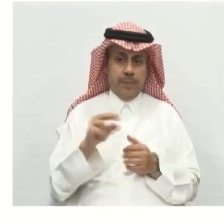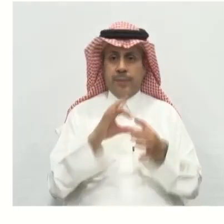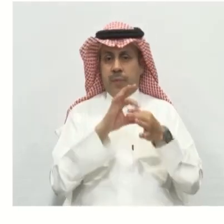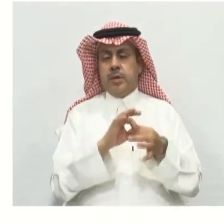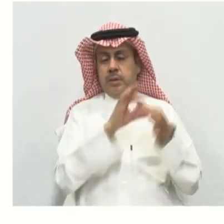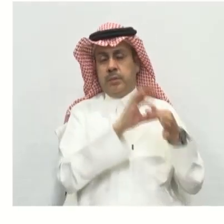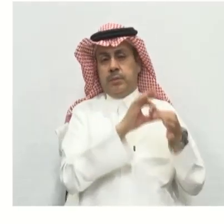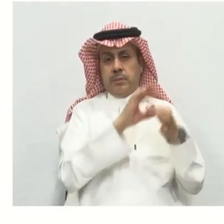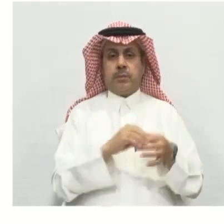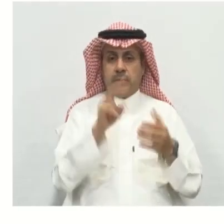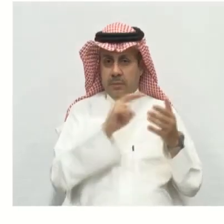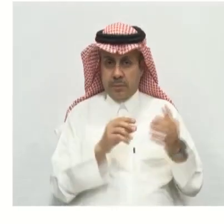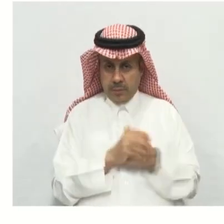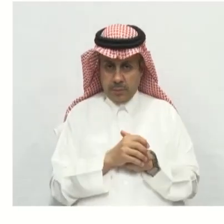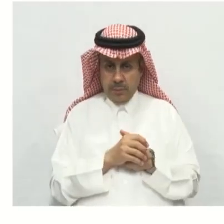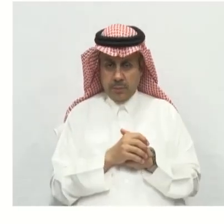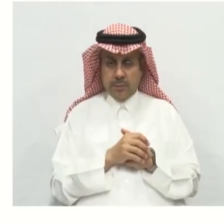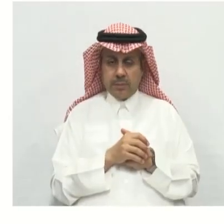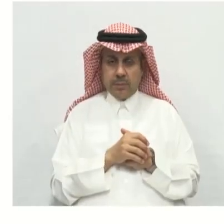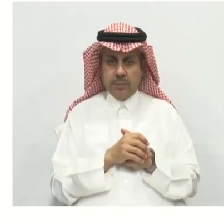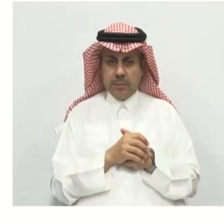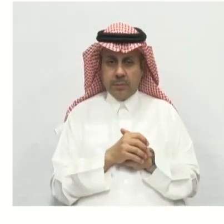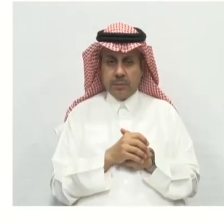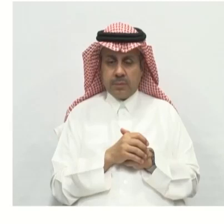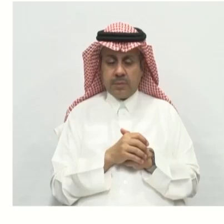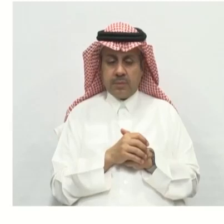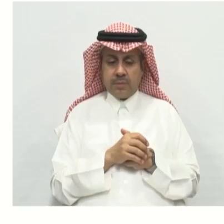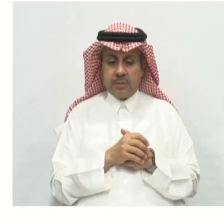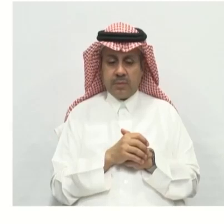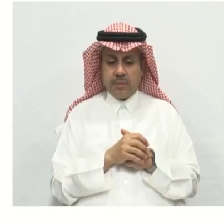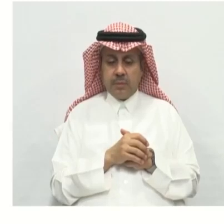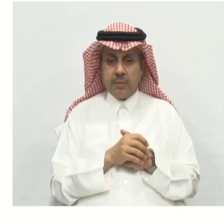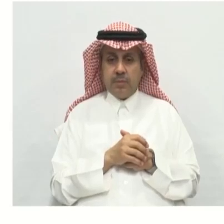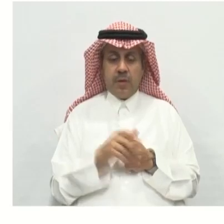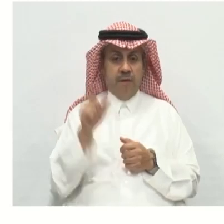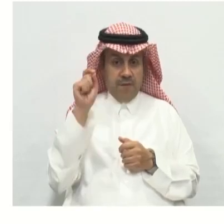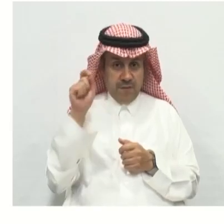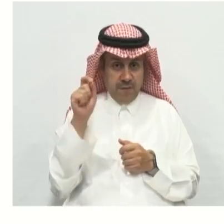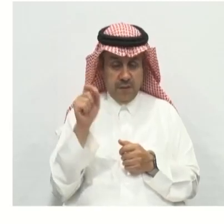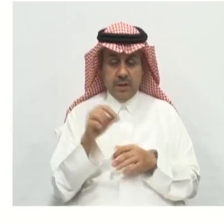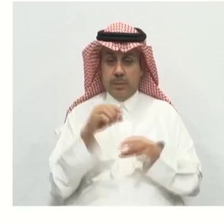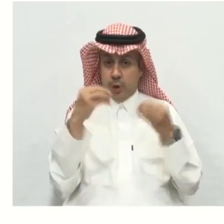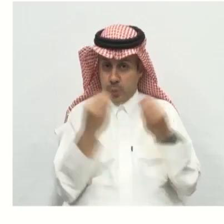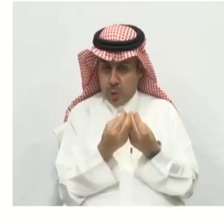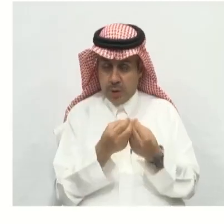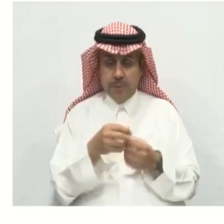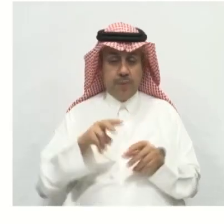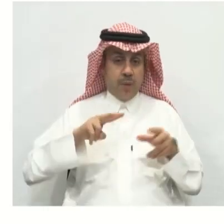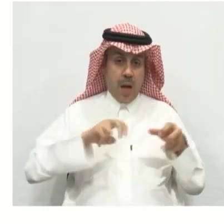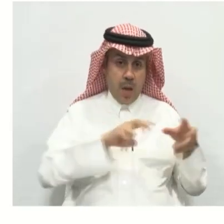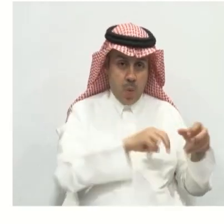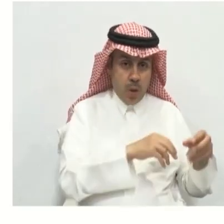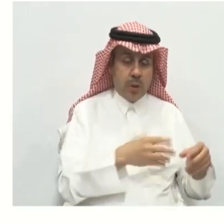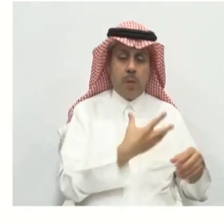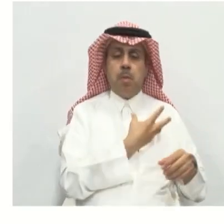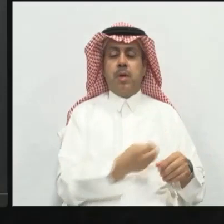النصيه ذا كاتيجوري ازب فئه الحيوانات الاليفه نلاحظ كاتيجوري